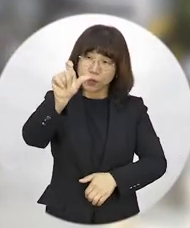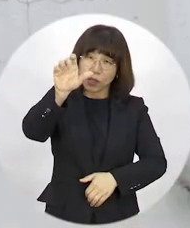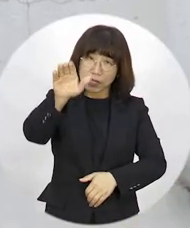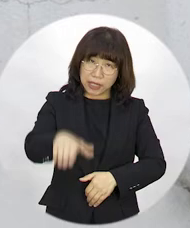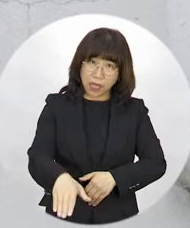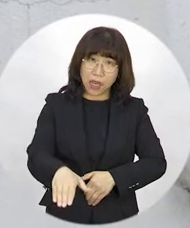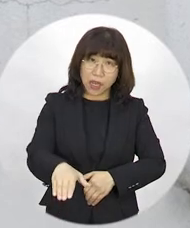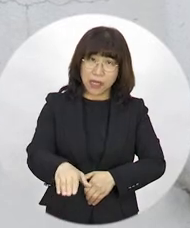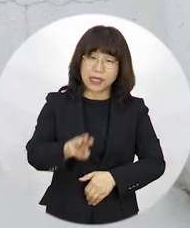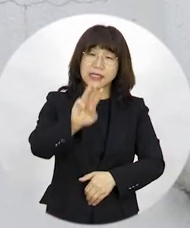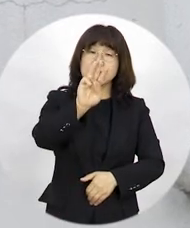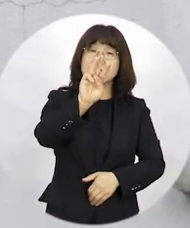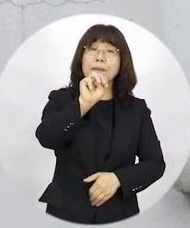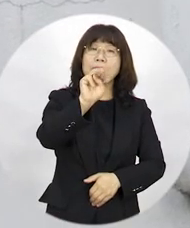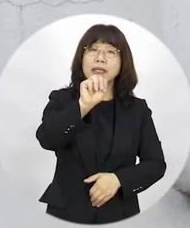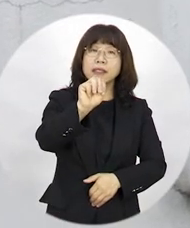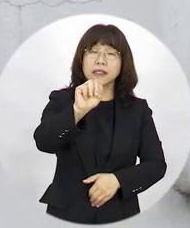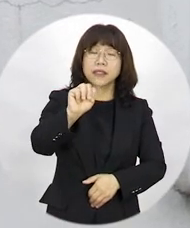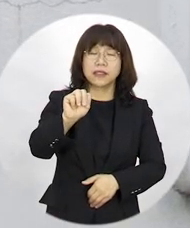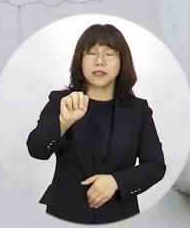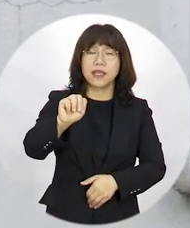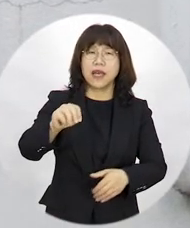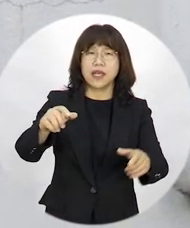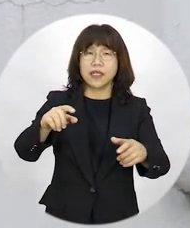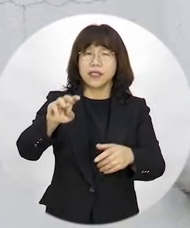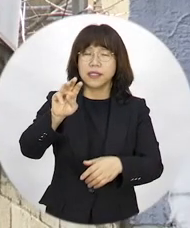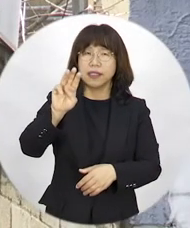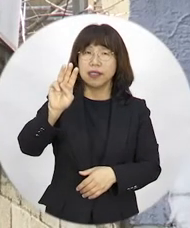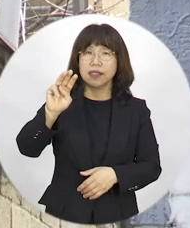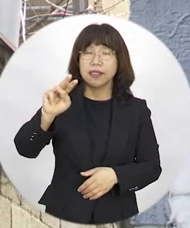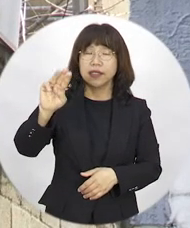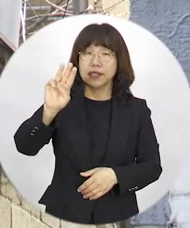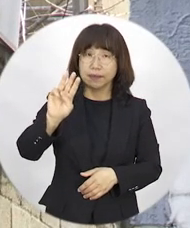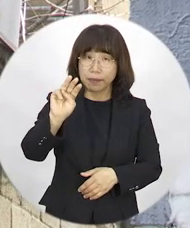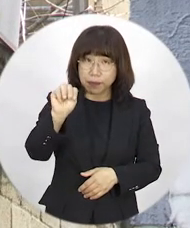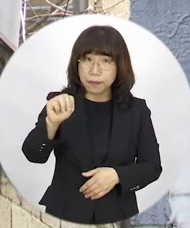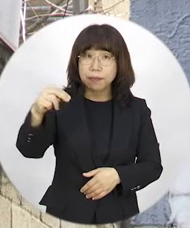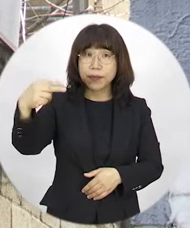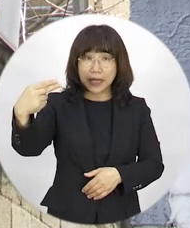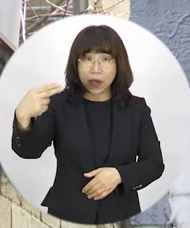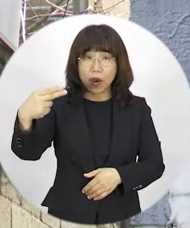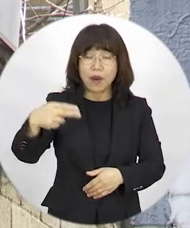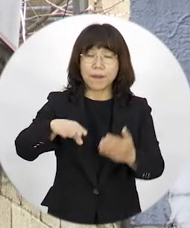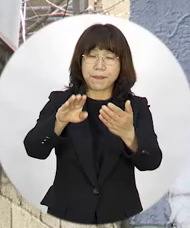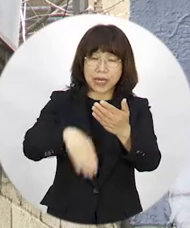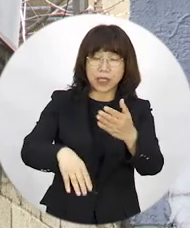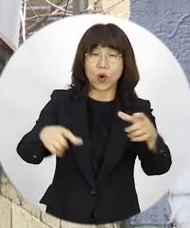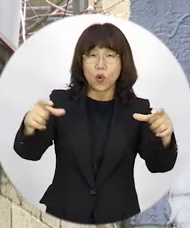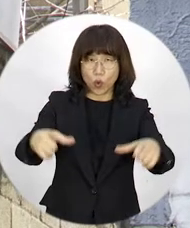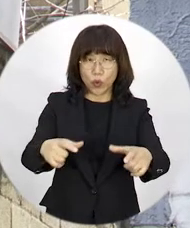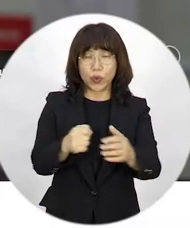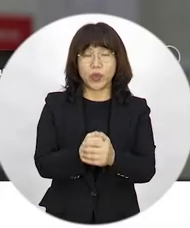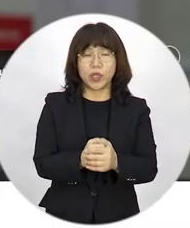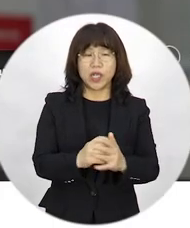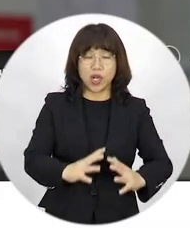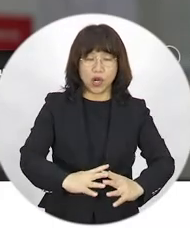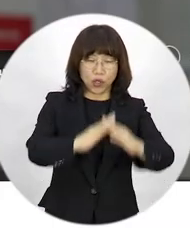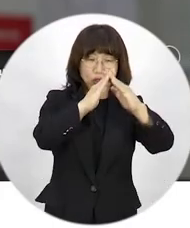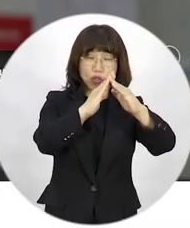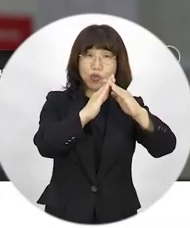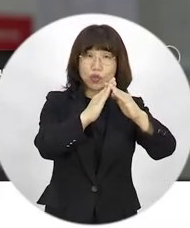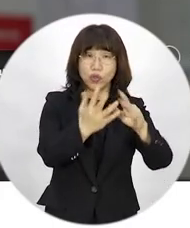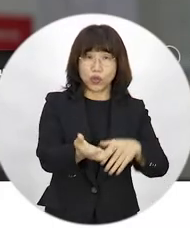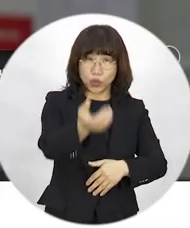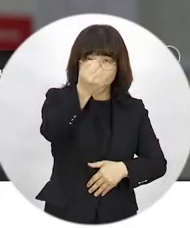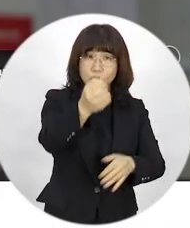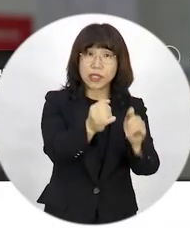필요하다고 판단한 15층 이하, 연면적 3만 제곱미터 미만의 건축물 등입니다. 안전점검을 희망하는 건축물